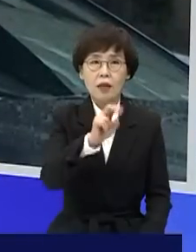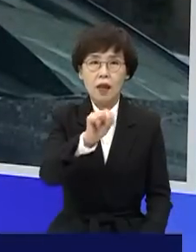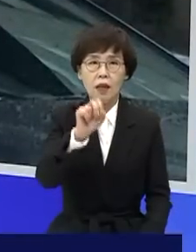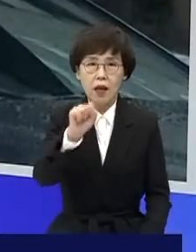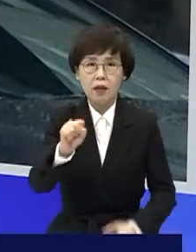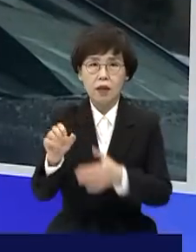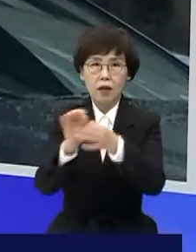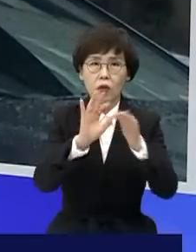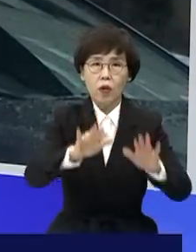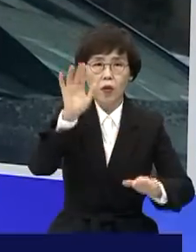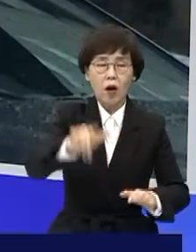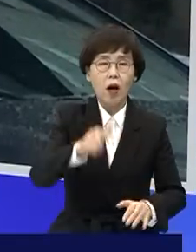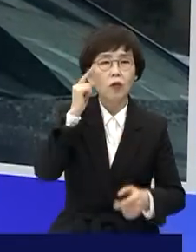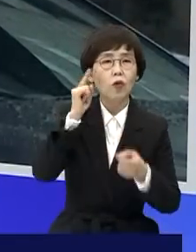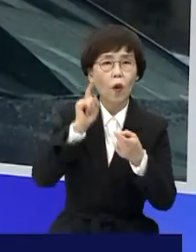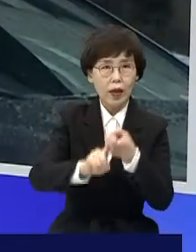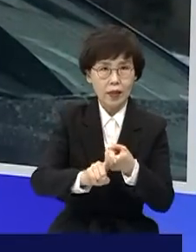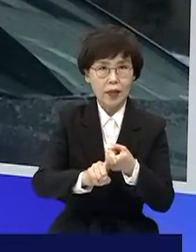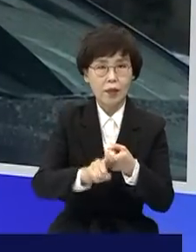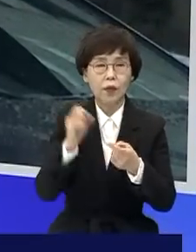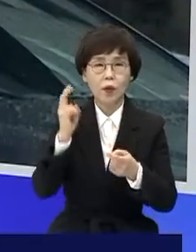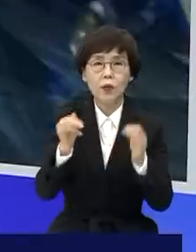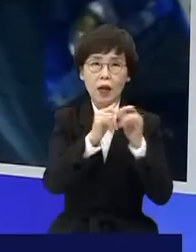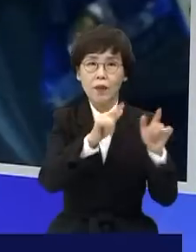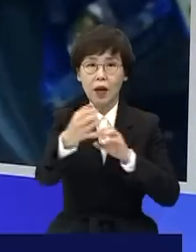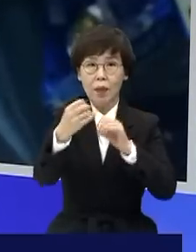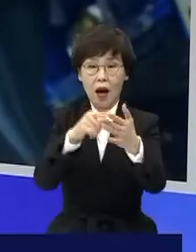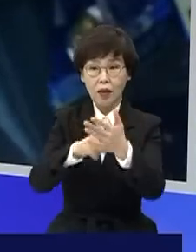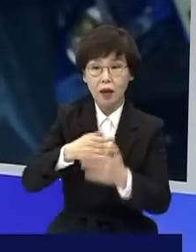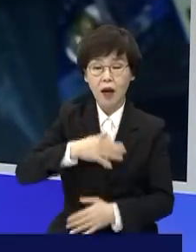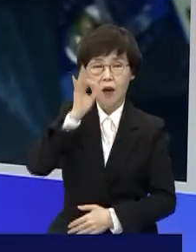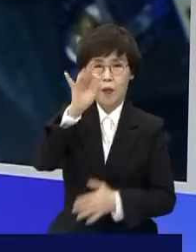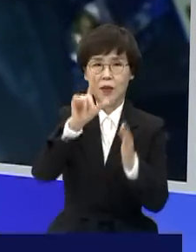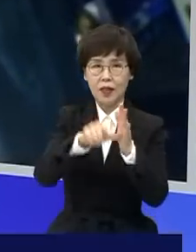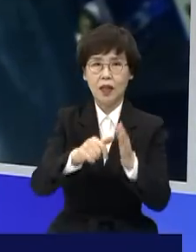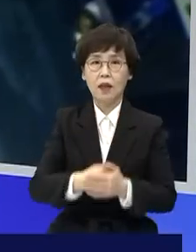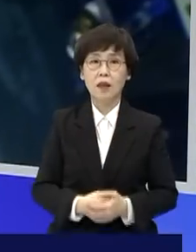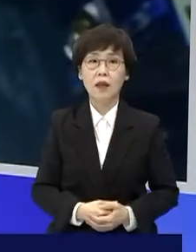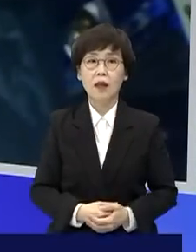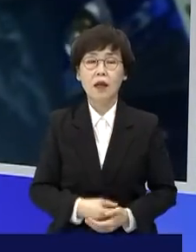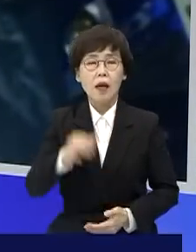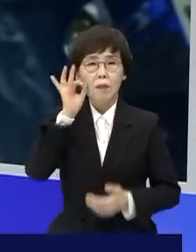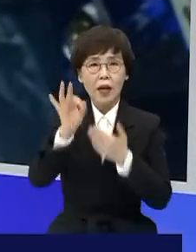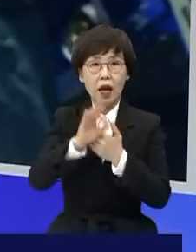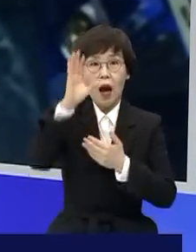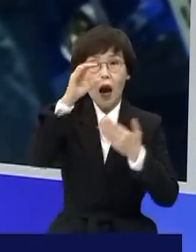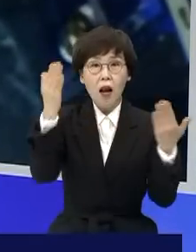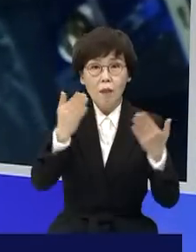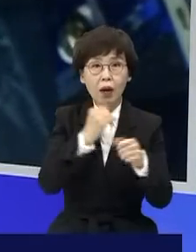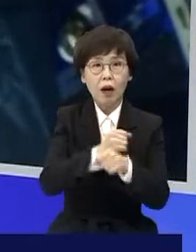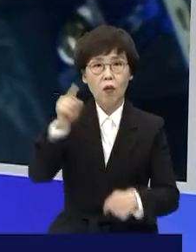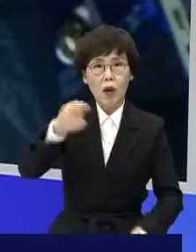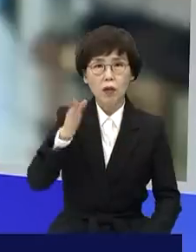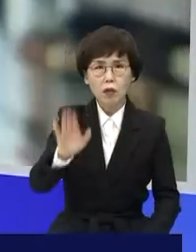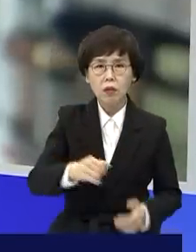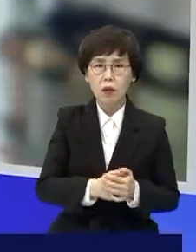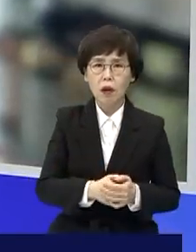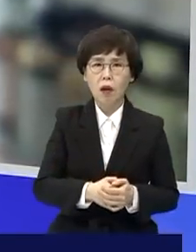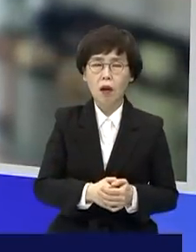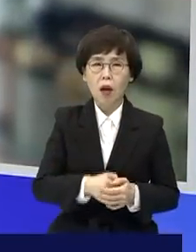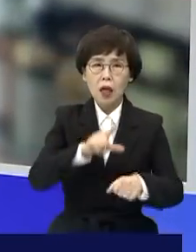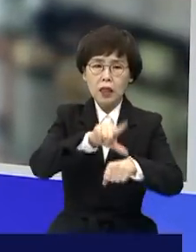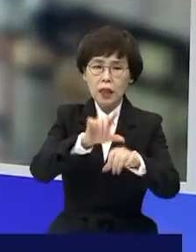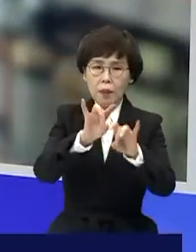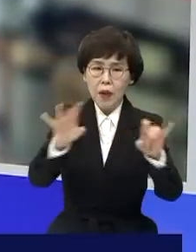SNS를 통해 오늘 하루 관심사와 누리꾼들의 반응을 알아보는 5클릭 시간입니다. 만약 아르바이트를 하러 왔는데 시시각각